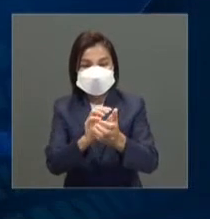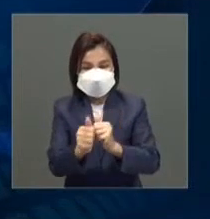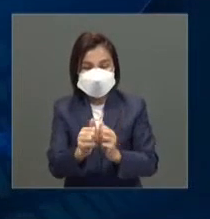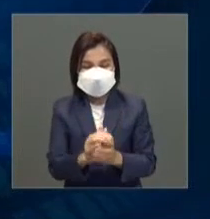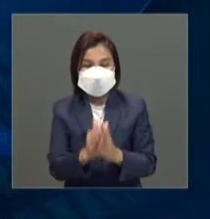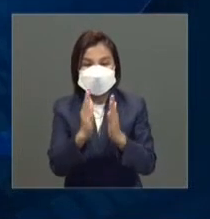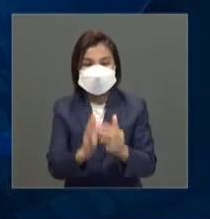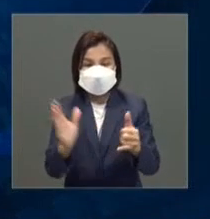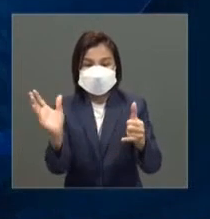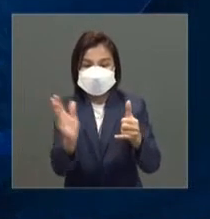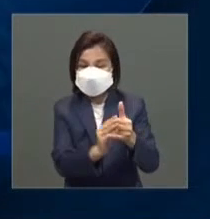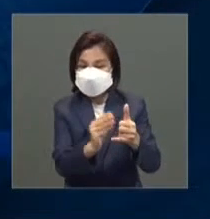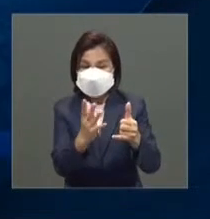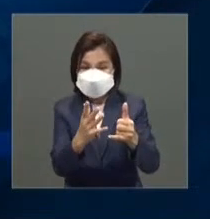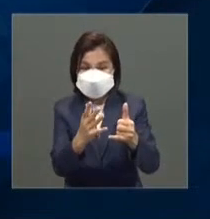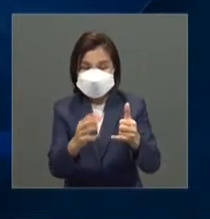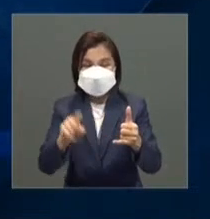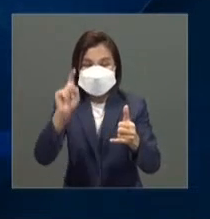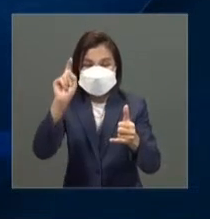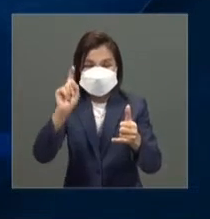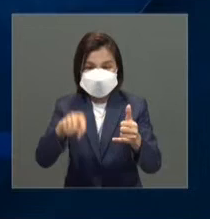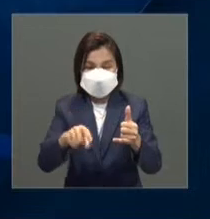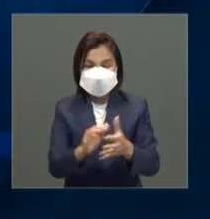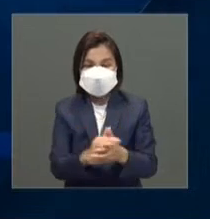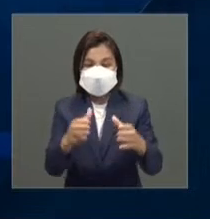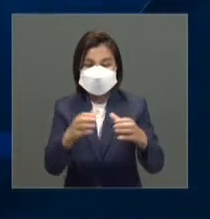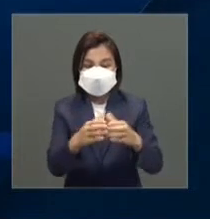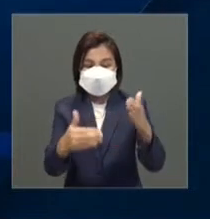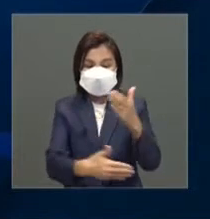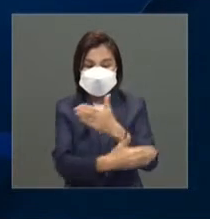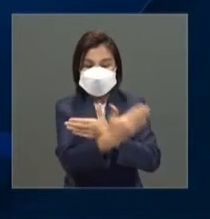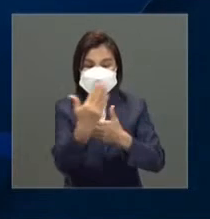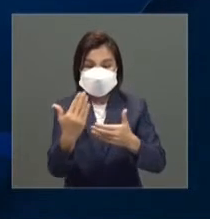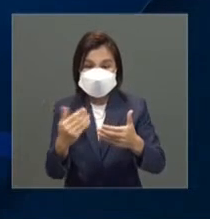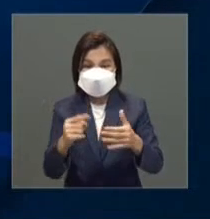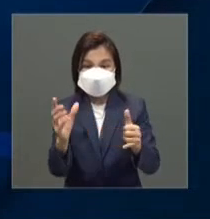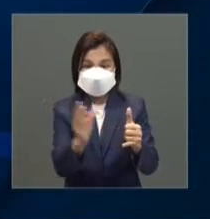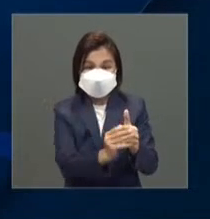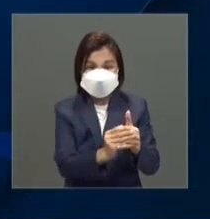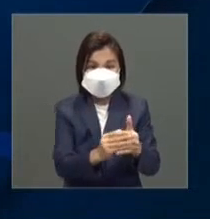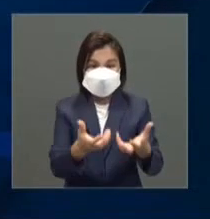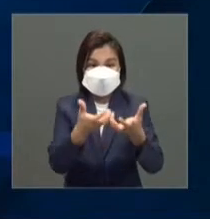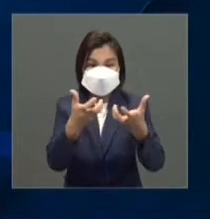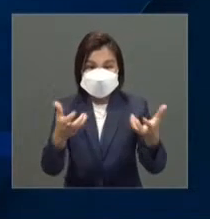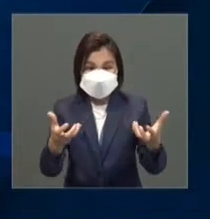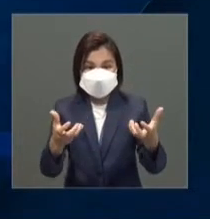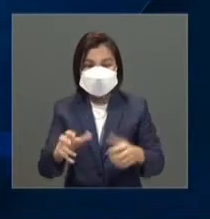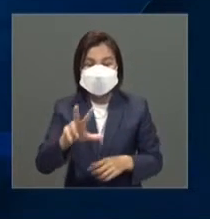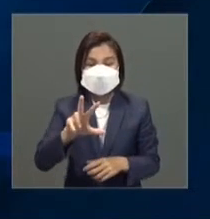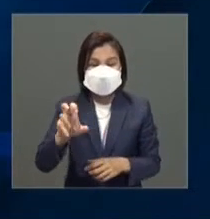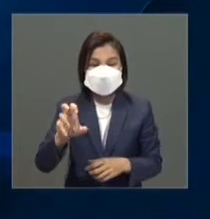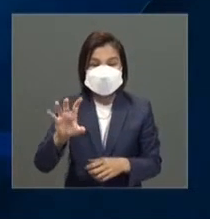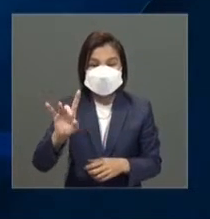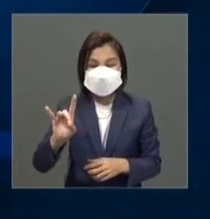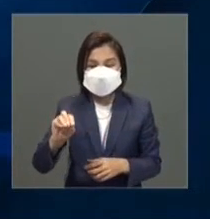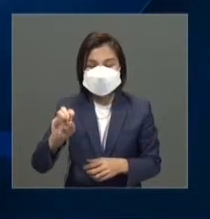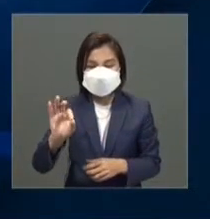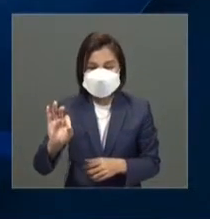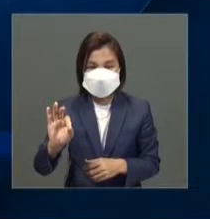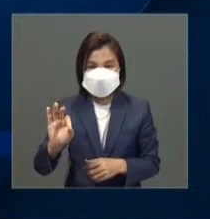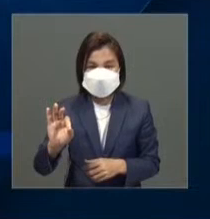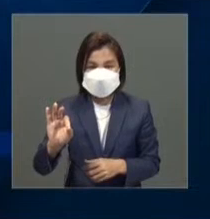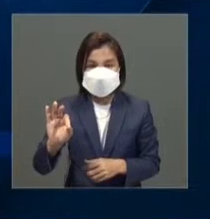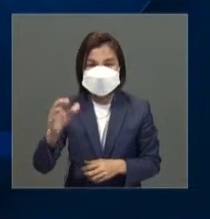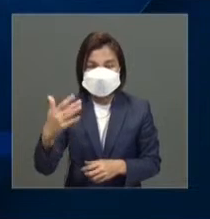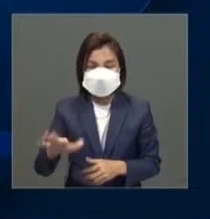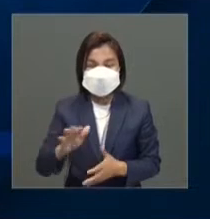บเชื้อก็ต้องมีคนกลุ่มหนึ่งเป็นกลุ่มเสี่ยงแล้วก็แยกออกมาอีก389คนนะครับเข้าไปสู่โฮม